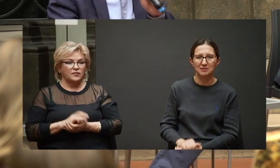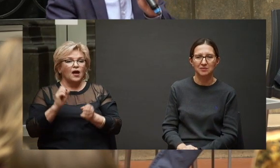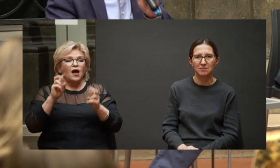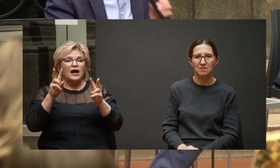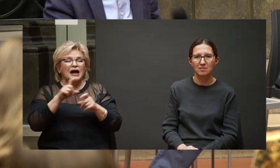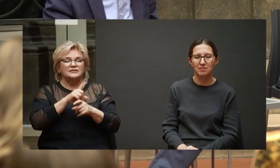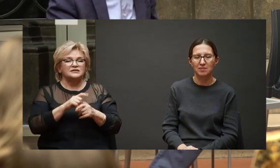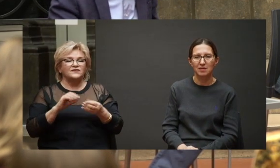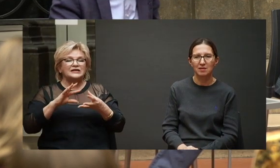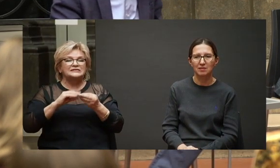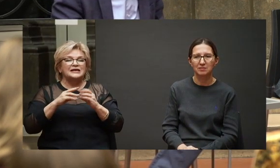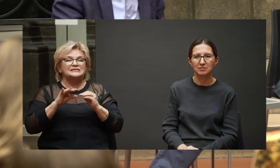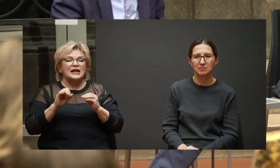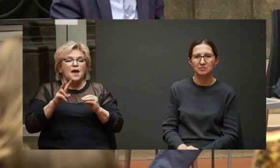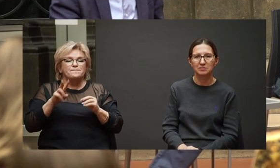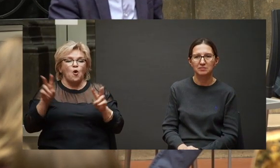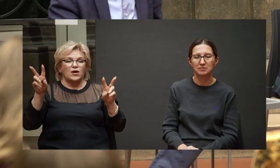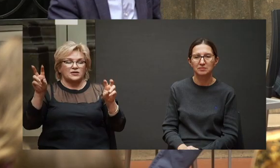сделать. Слепок.